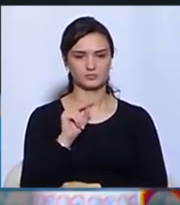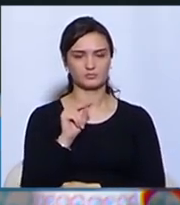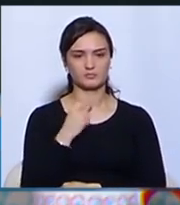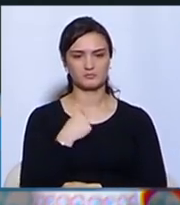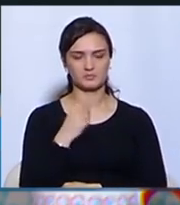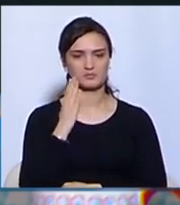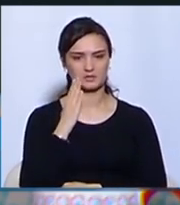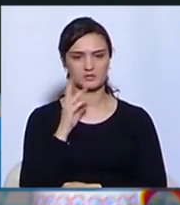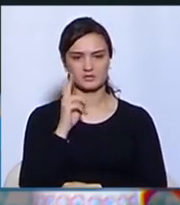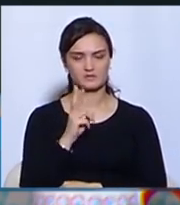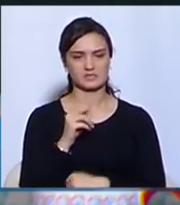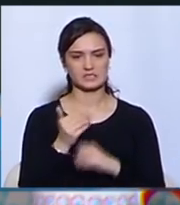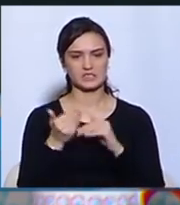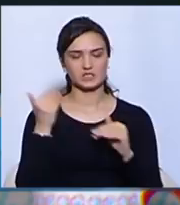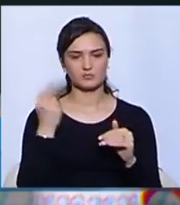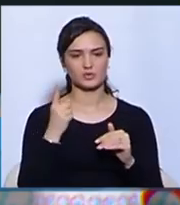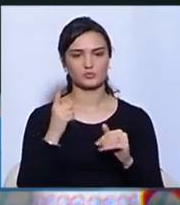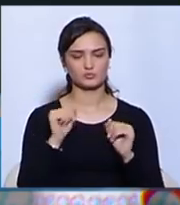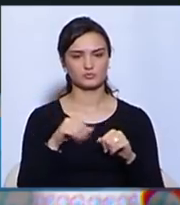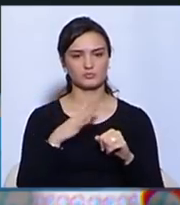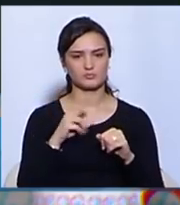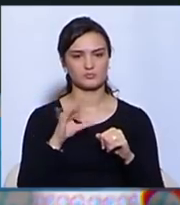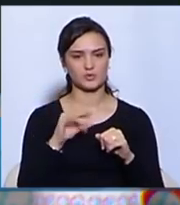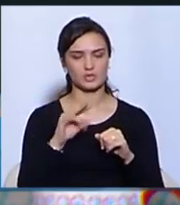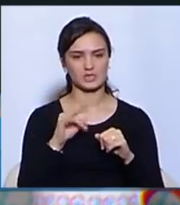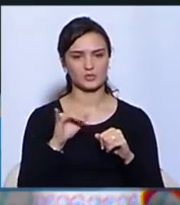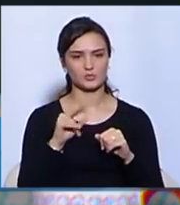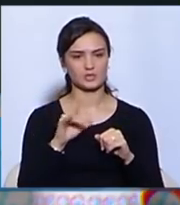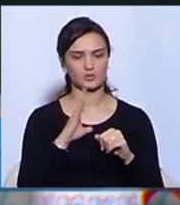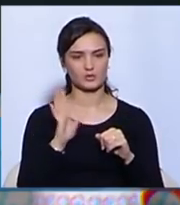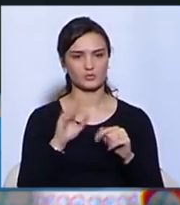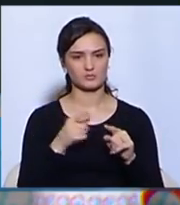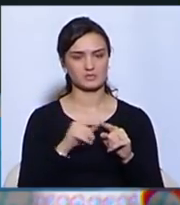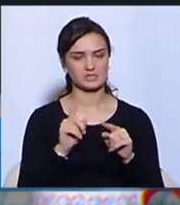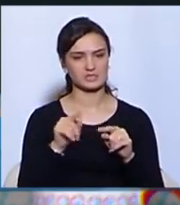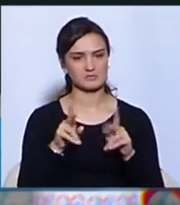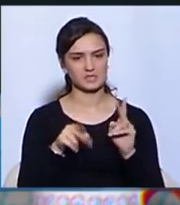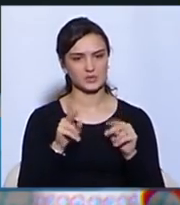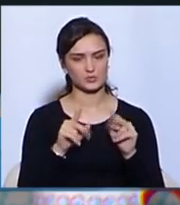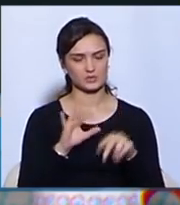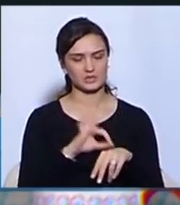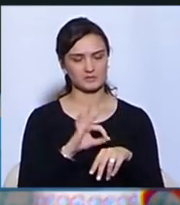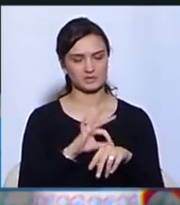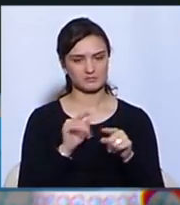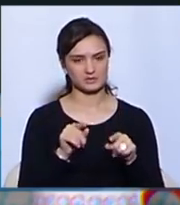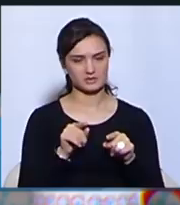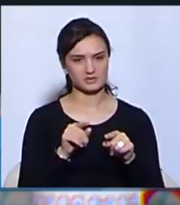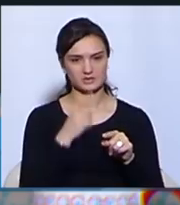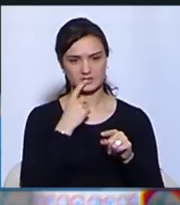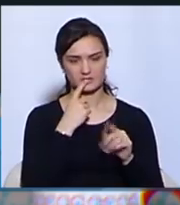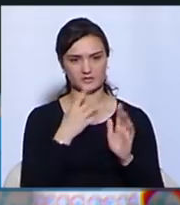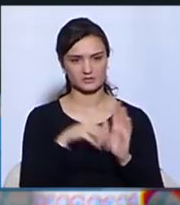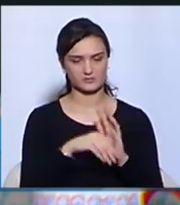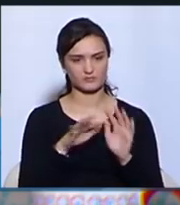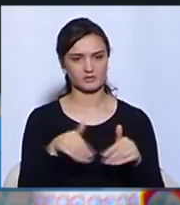დრამატულიც, მე მართლაც არ ვიცი წინა პირობა, რატო შეიძლება ფოლიკული არ ქონდეს, შეიძლება მასაც რამე ქირურგიული ანამნეზი აქვს და საკვერცხეში